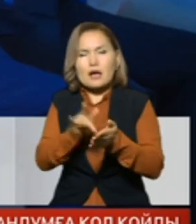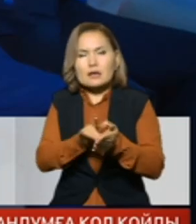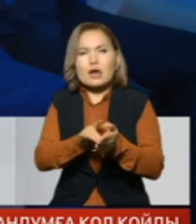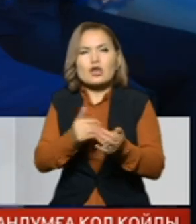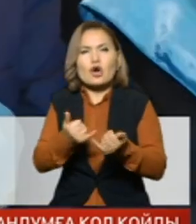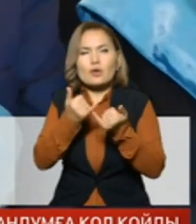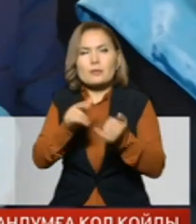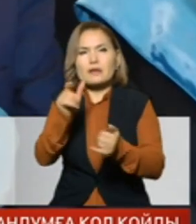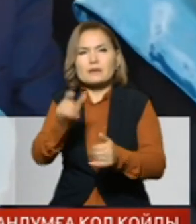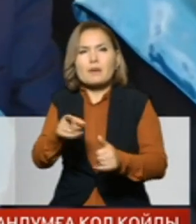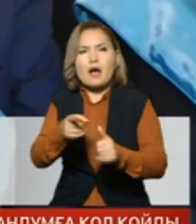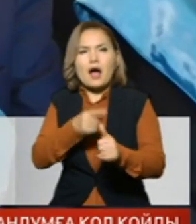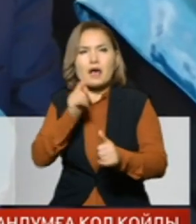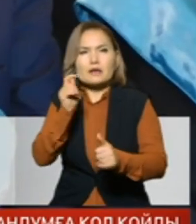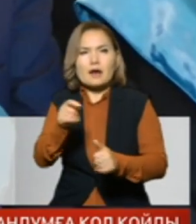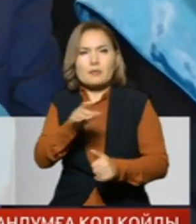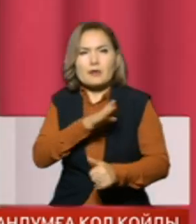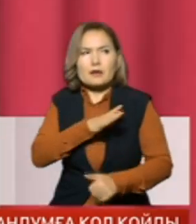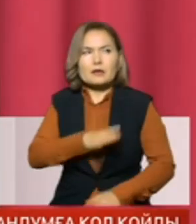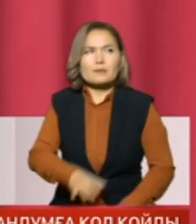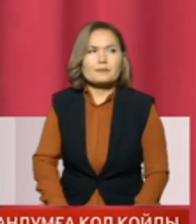берілді.